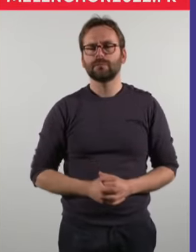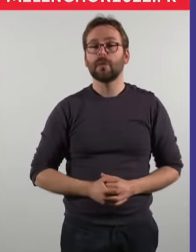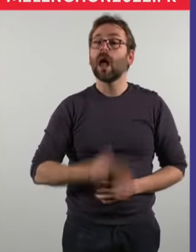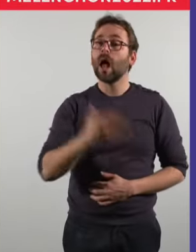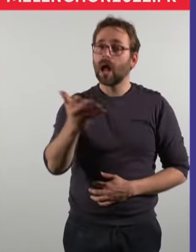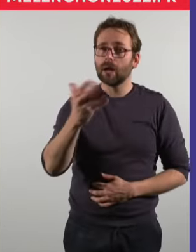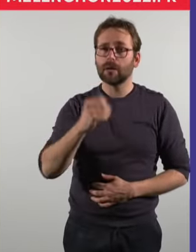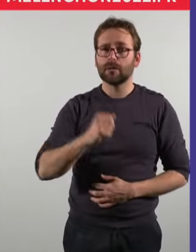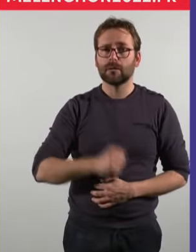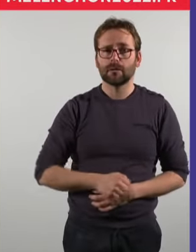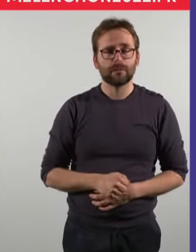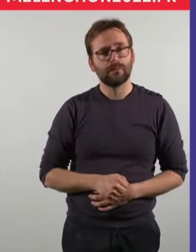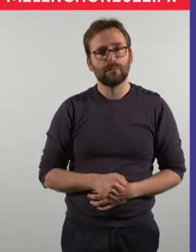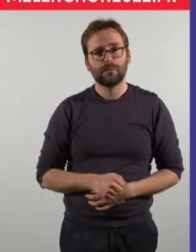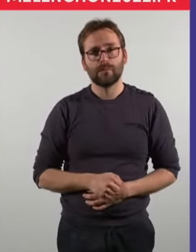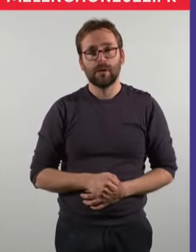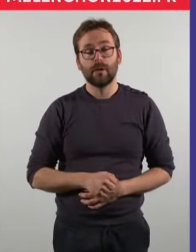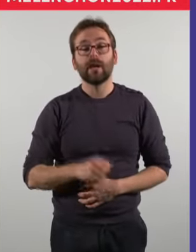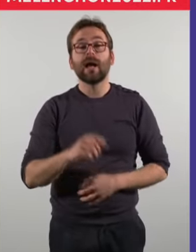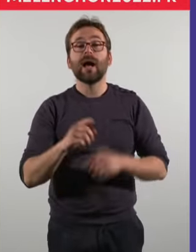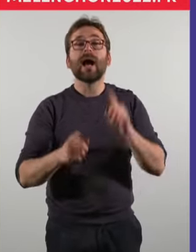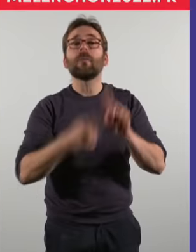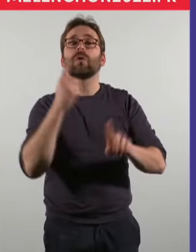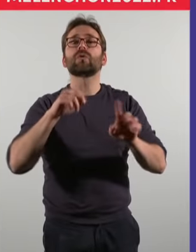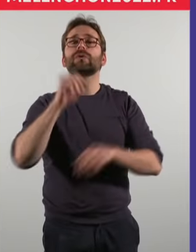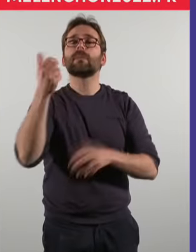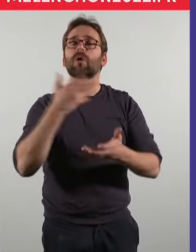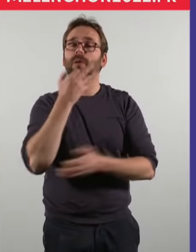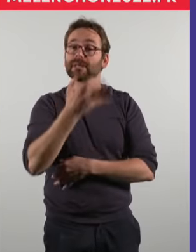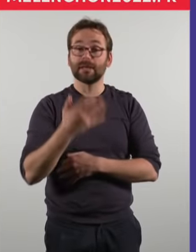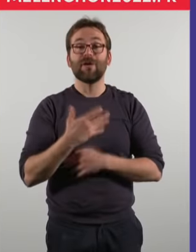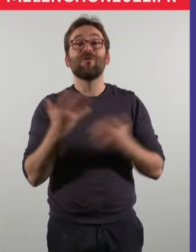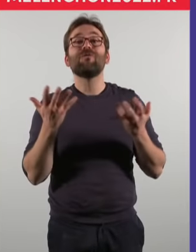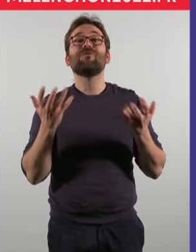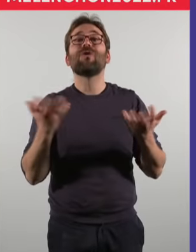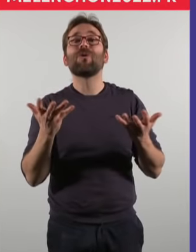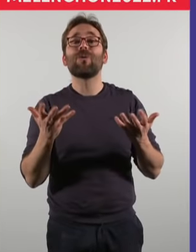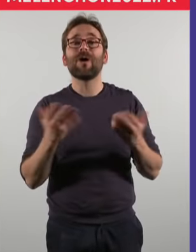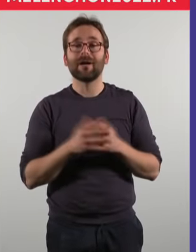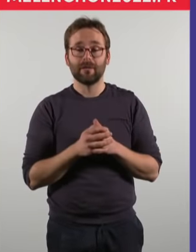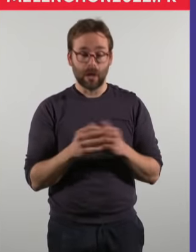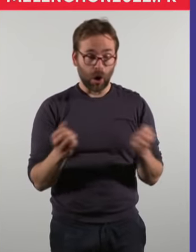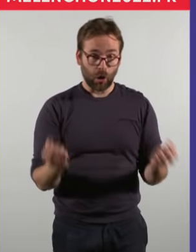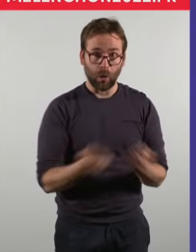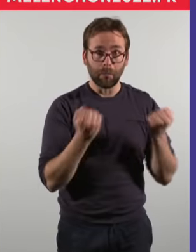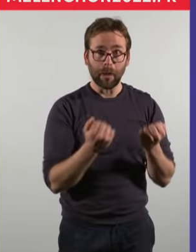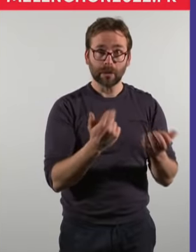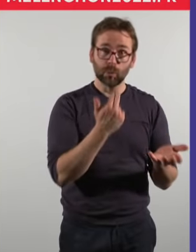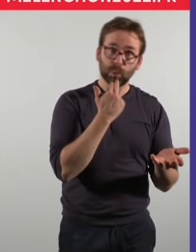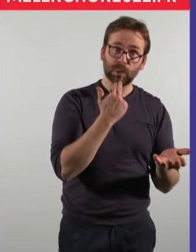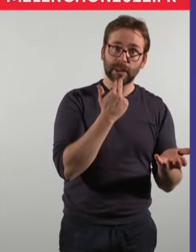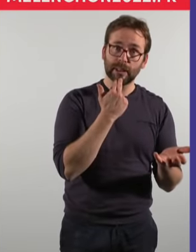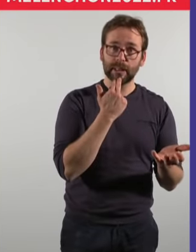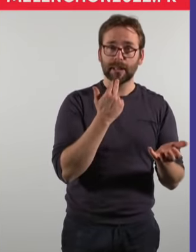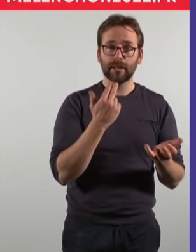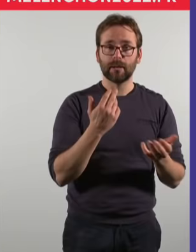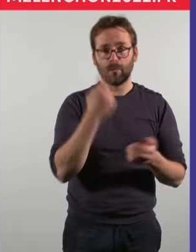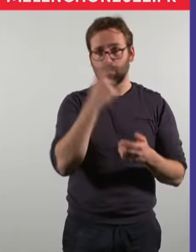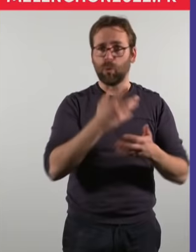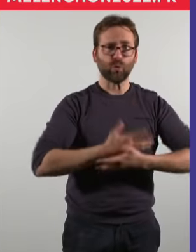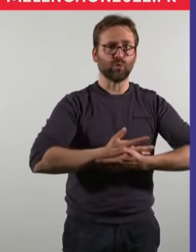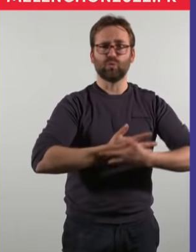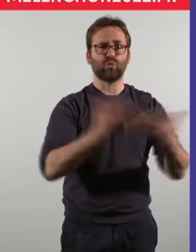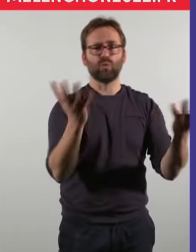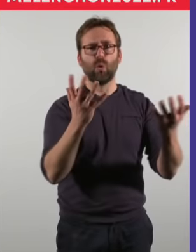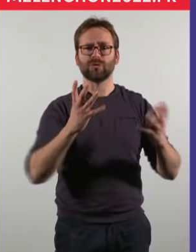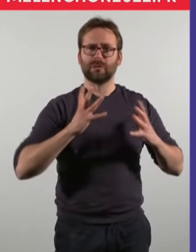Alors, il faut commencer par dire, si nous voulons faire une campagne utile à tous ces braves